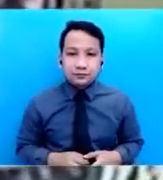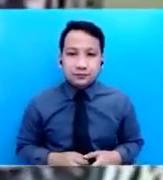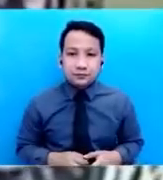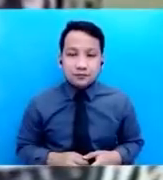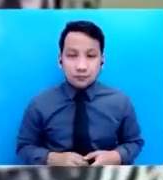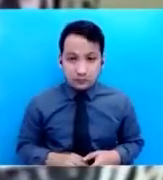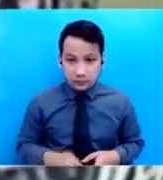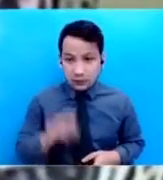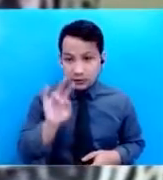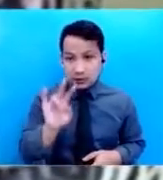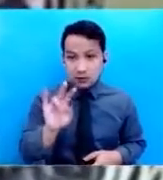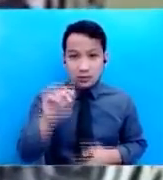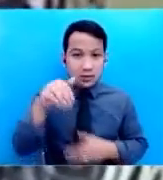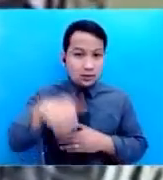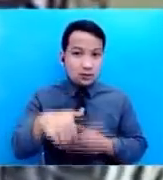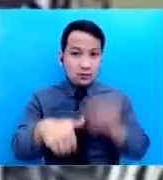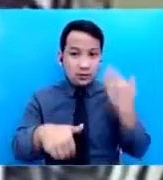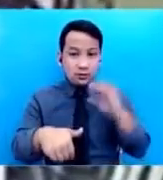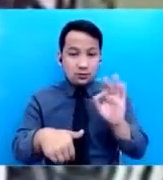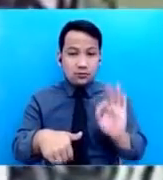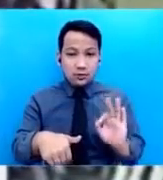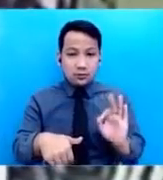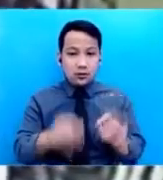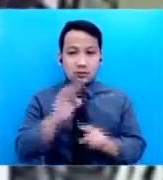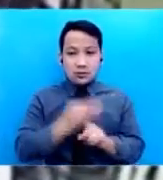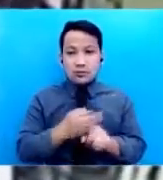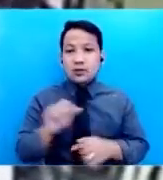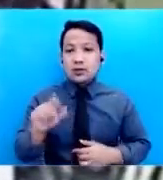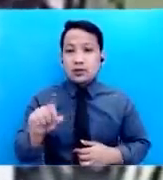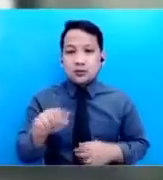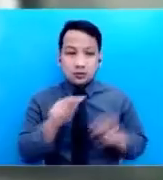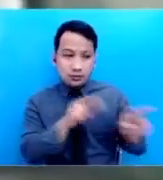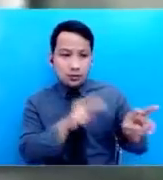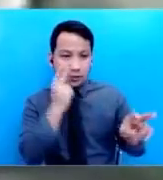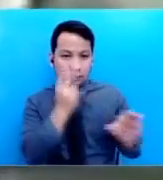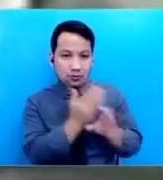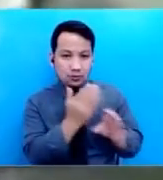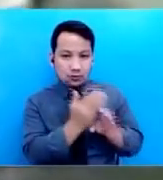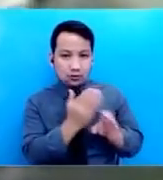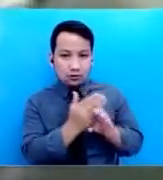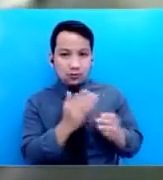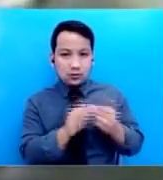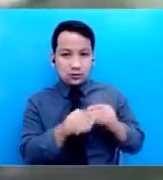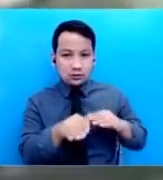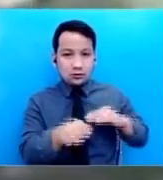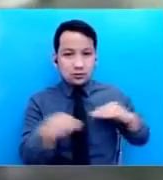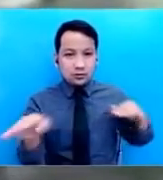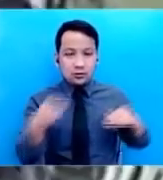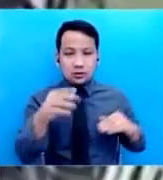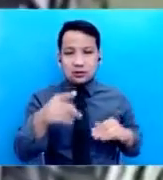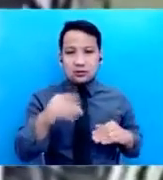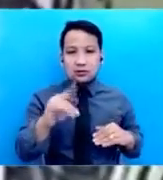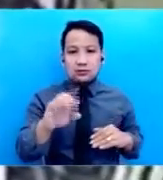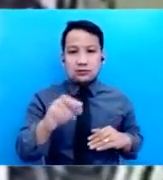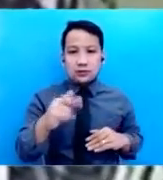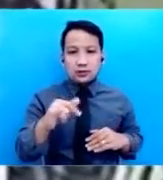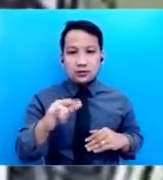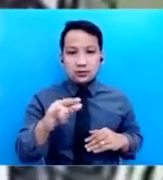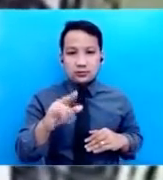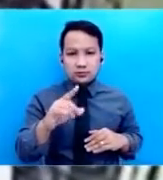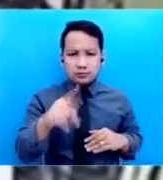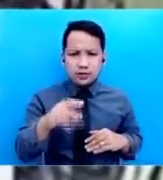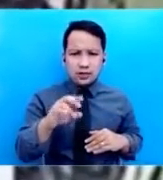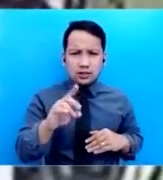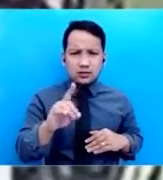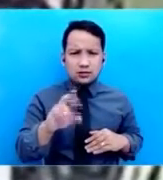Pasado alas 7 ng gabi nitong Biyernes, February 11, nang mamataan ang kotseng ito sa kahabaan ng Pedro Hill sa Maynila. Halos kasunuran